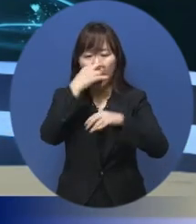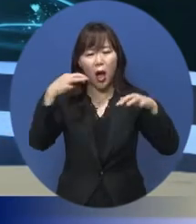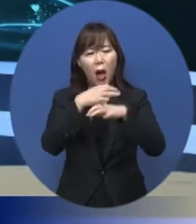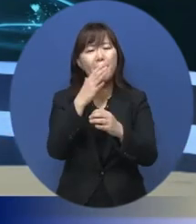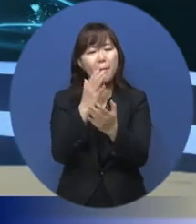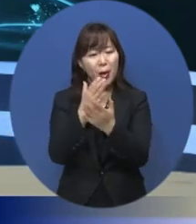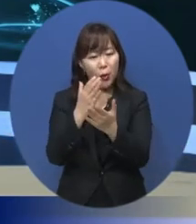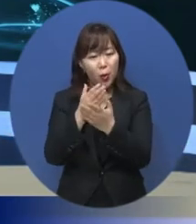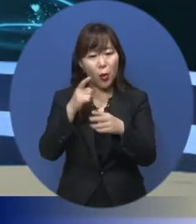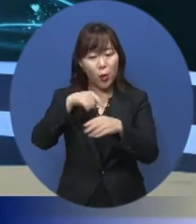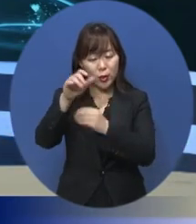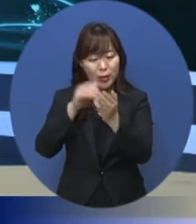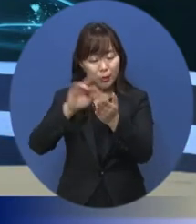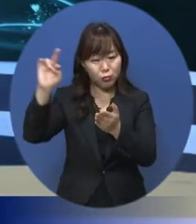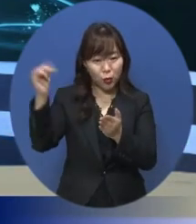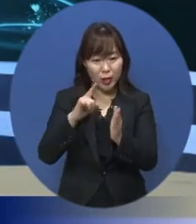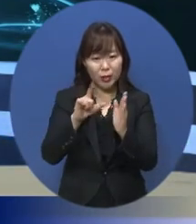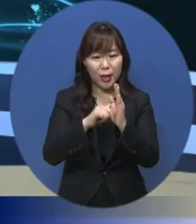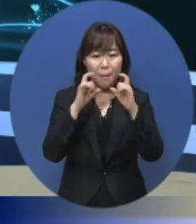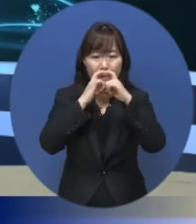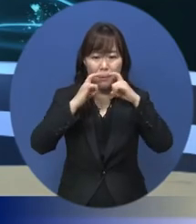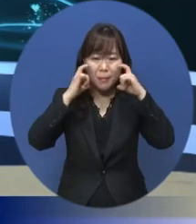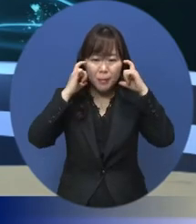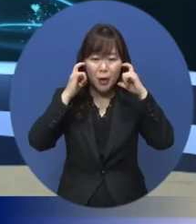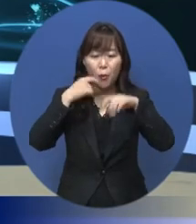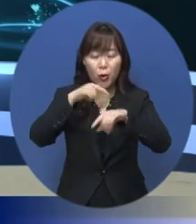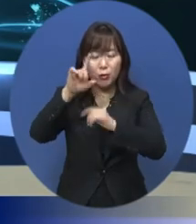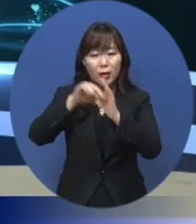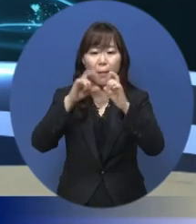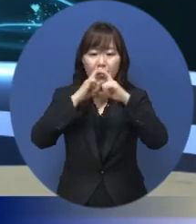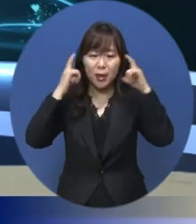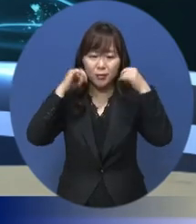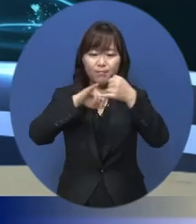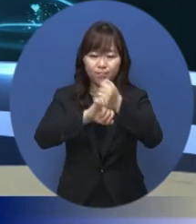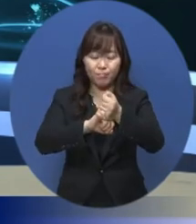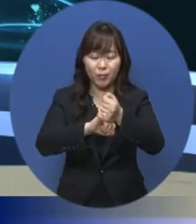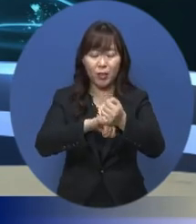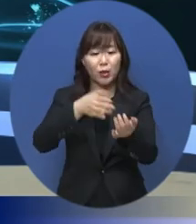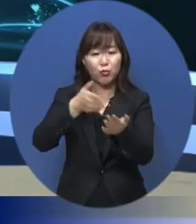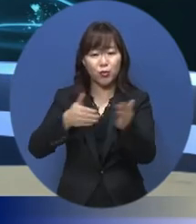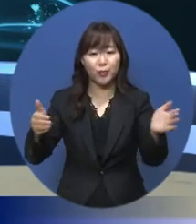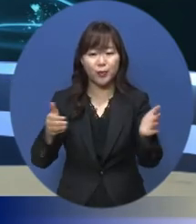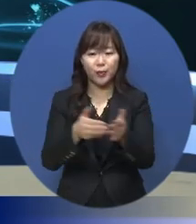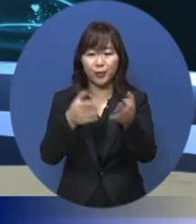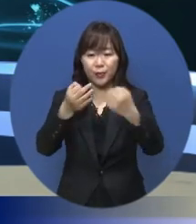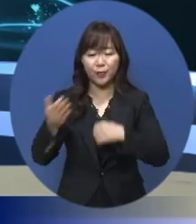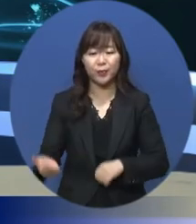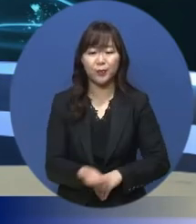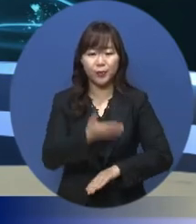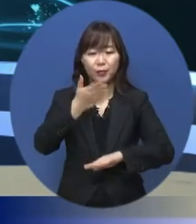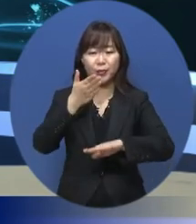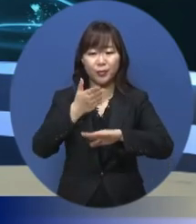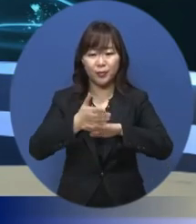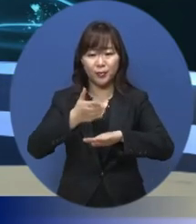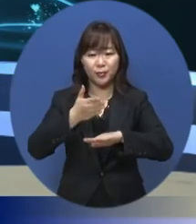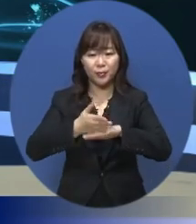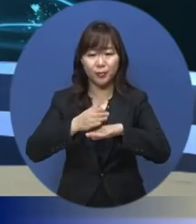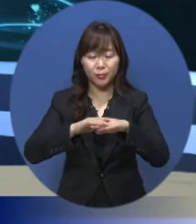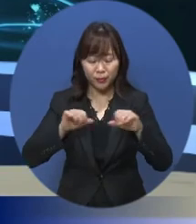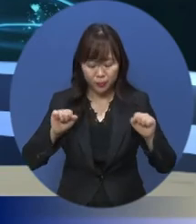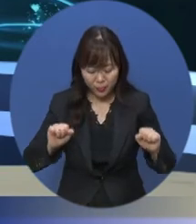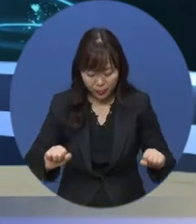삼가고 외출 시에는 꼭 마스크를 쓰셔야겠습니다 이상 복지 탭이 뉴스를 마칩니다 시청해주신 여러분